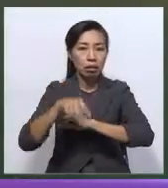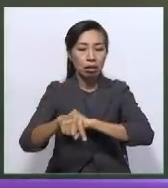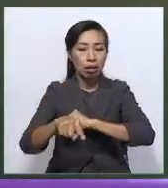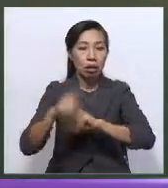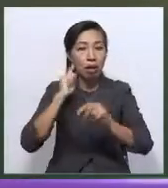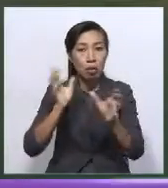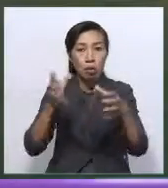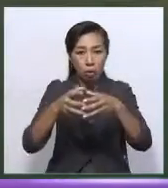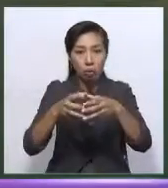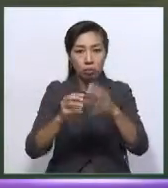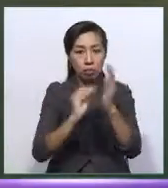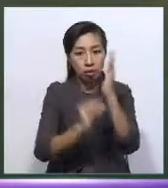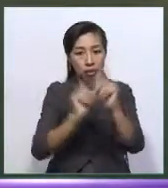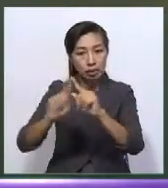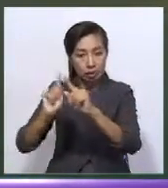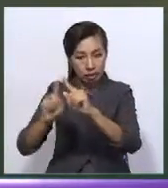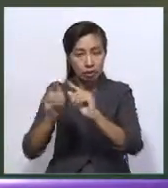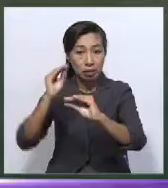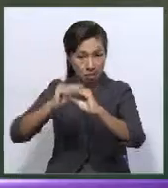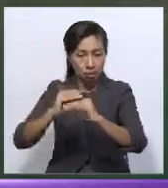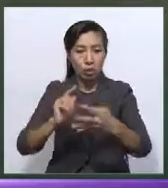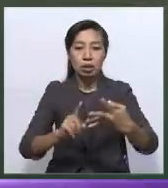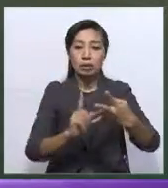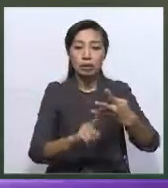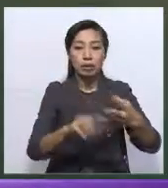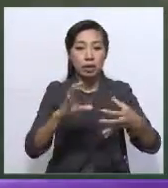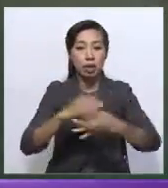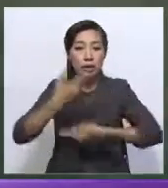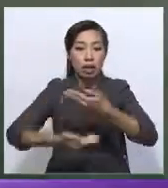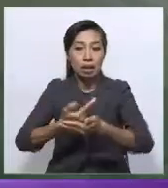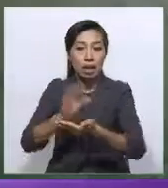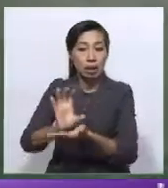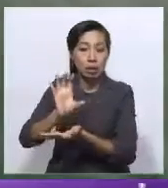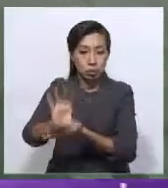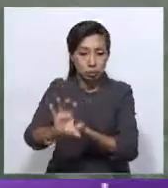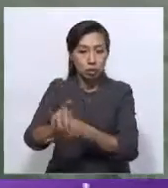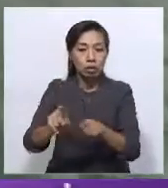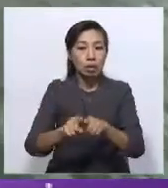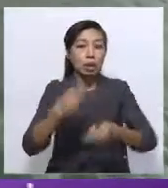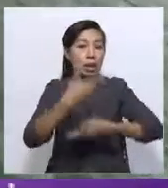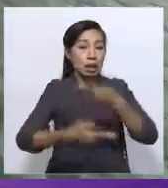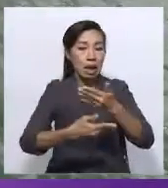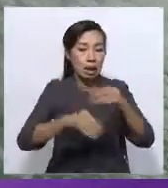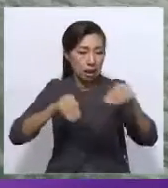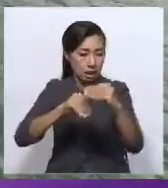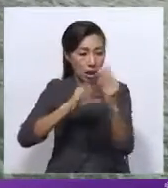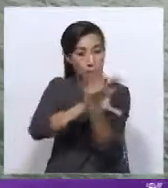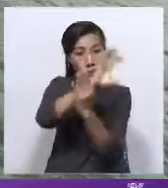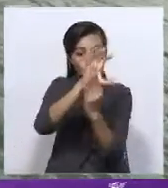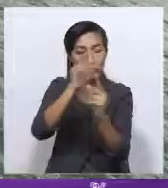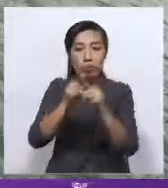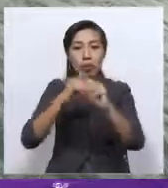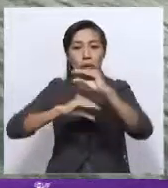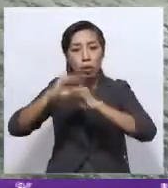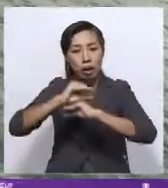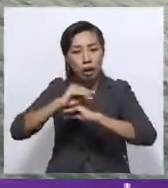สู่กลุ่มจังหวัดและด้านสุดท้ายคือด้านการค้าการลงทุนและการค้าชายแดนประกอบด้วยโครงการ